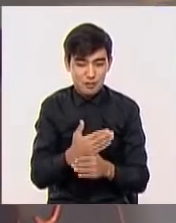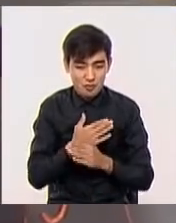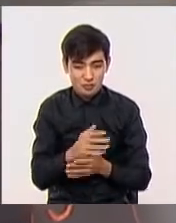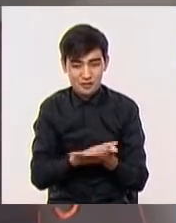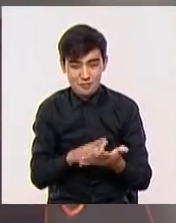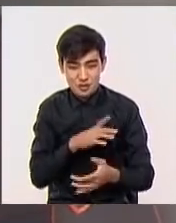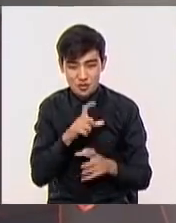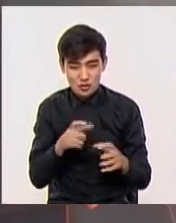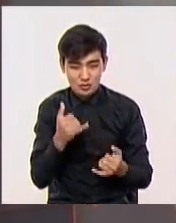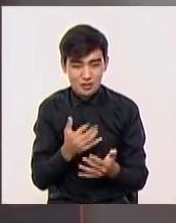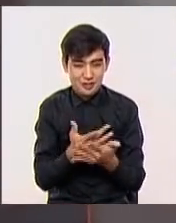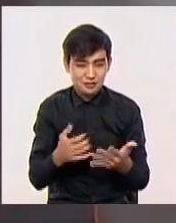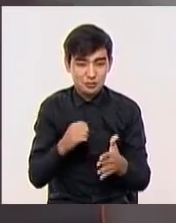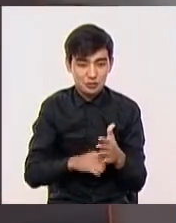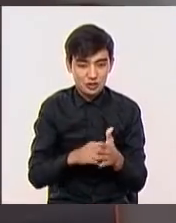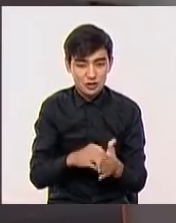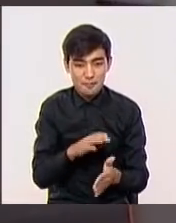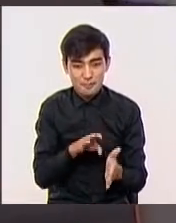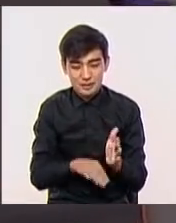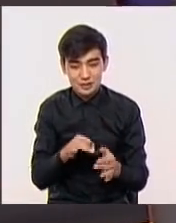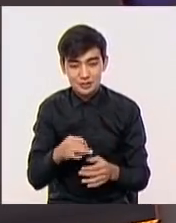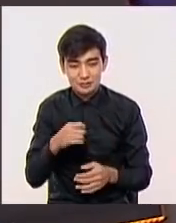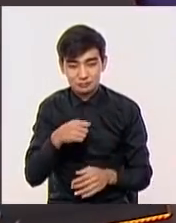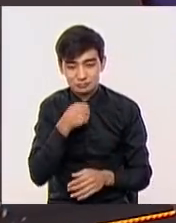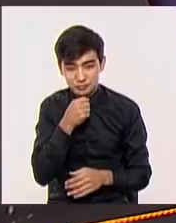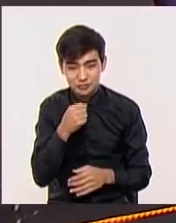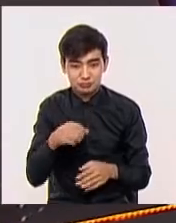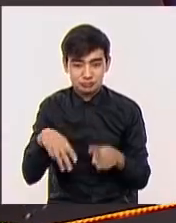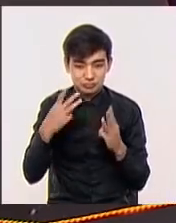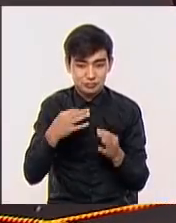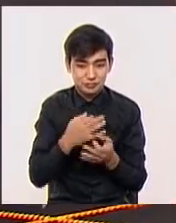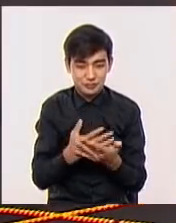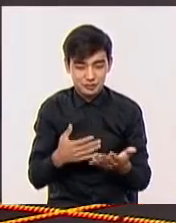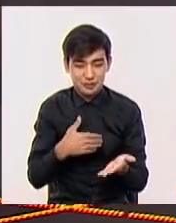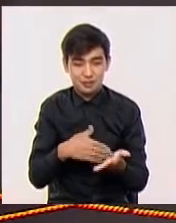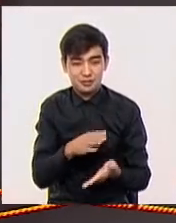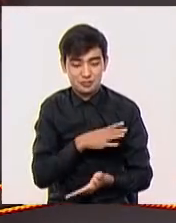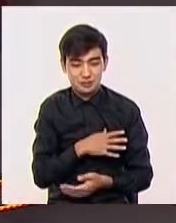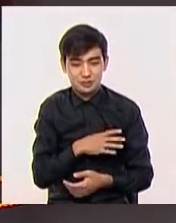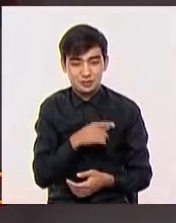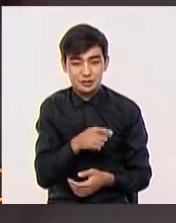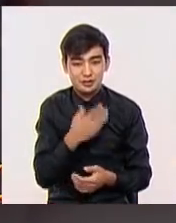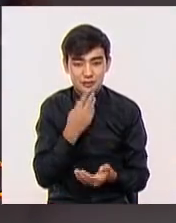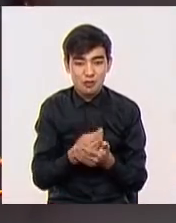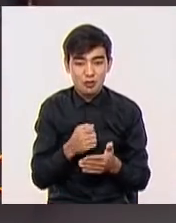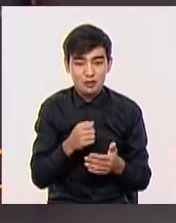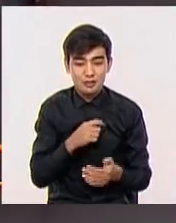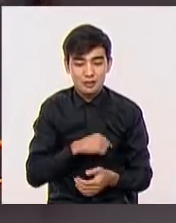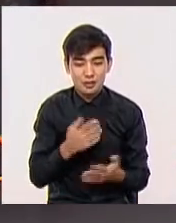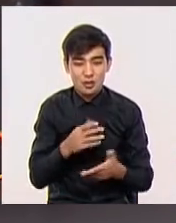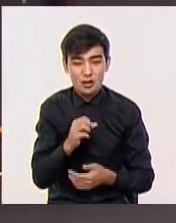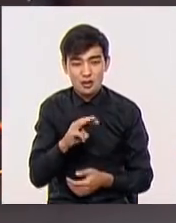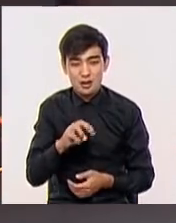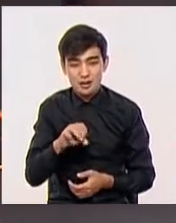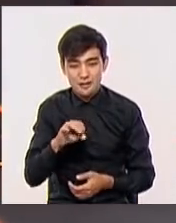жүрген азаматтар бүгін түрлі себеппен берген сұхбаттары мен бейне жазбаларын жария етуден бас тартты. Олар бұл әрекетін талибандар атып